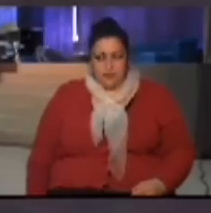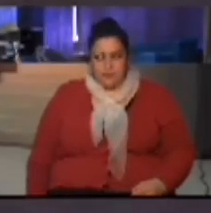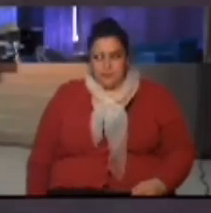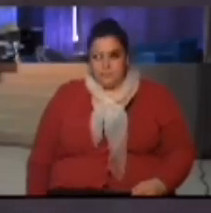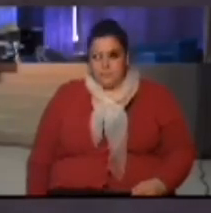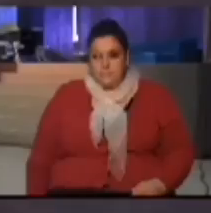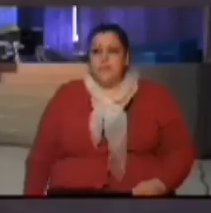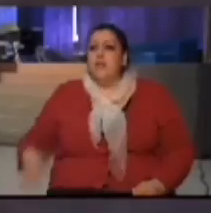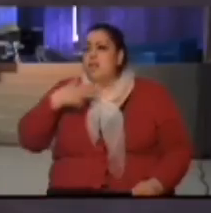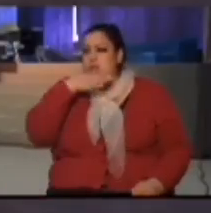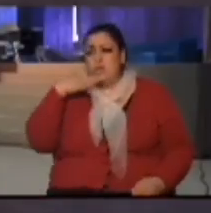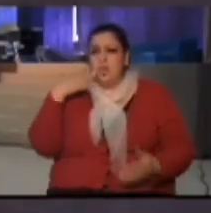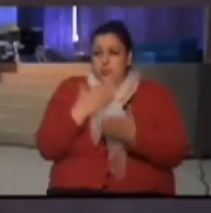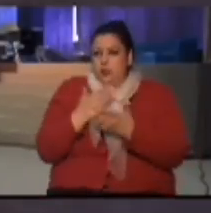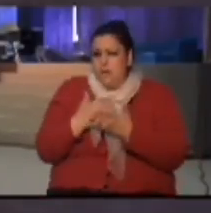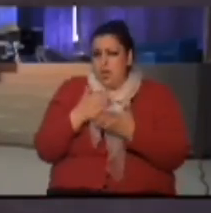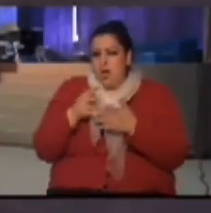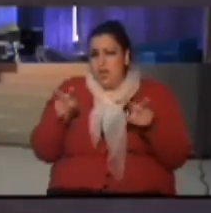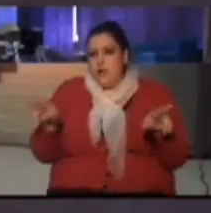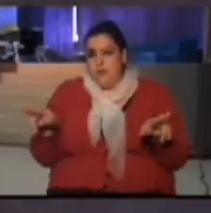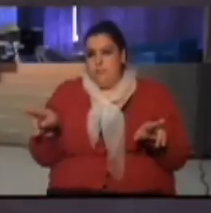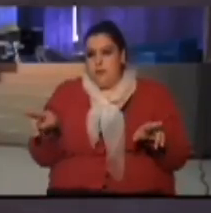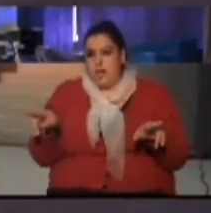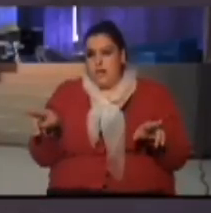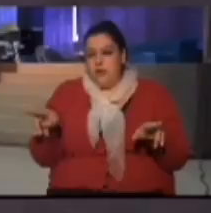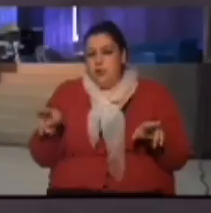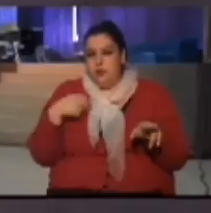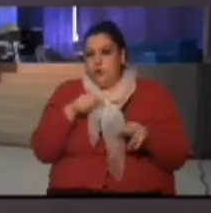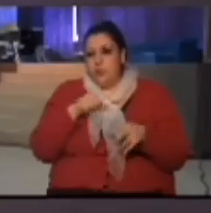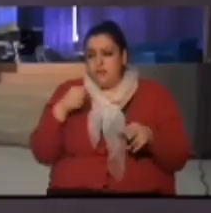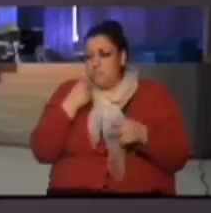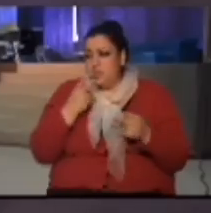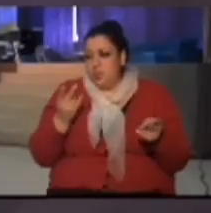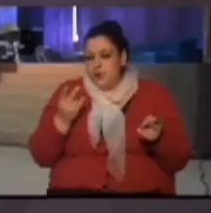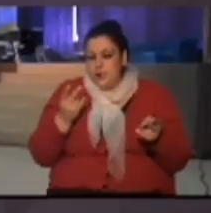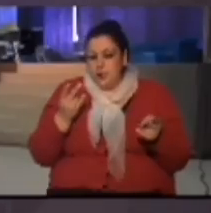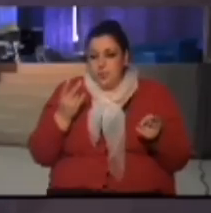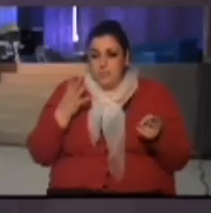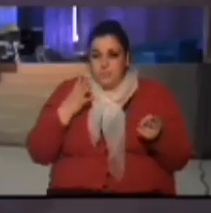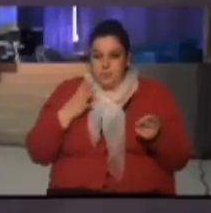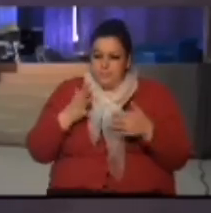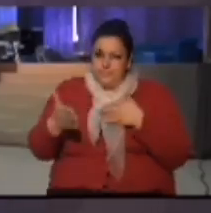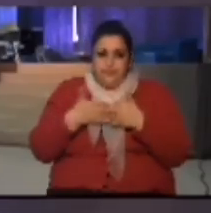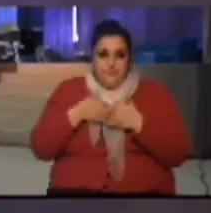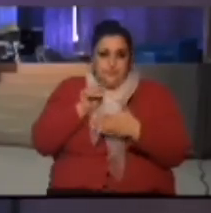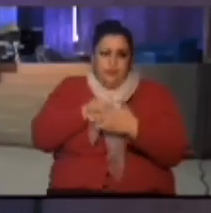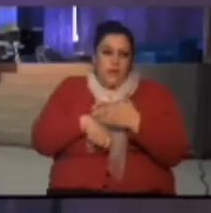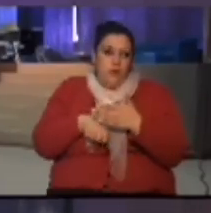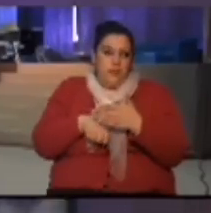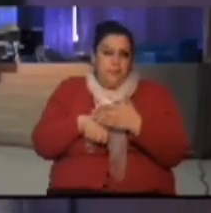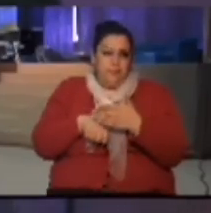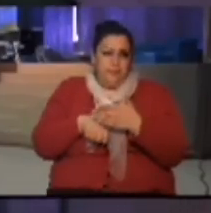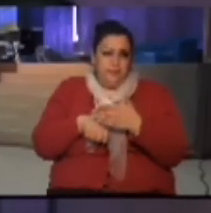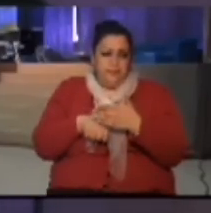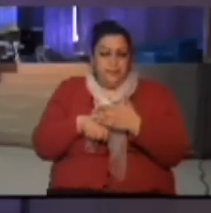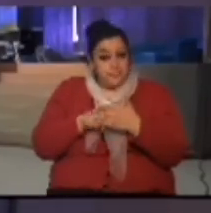շատ այսպես լինում, որ այո մենք փակվում ենք, այո մենք փակվում ենք, ու ունեցել չի, որ մարդը ինքը անսպառ է, չէ,